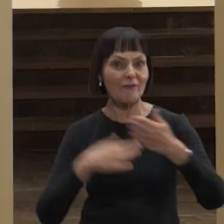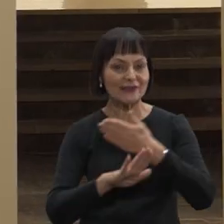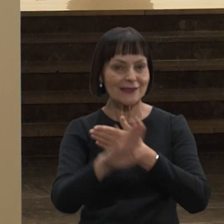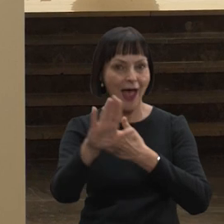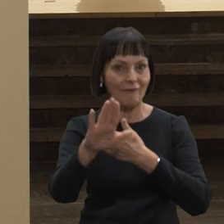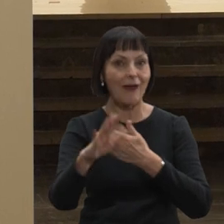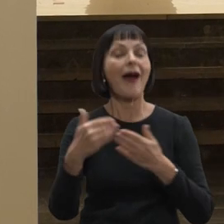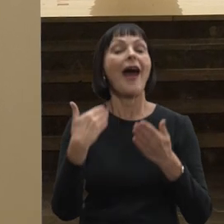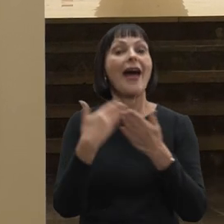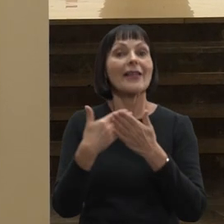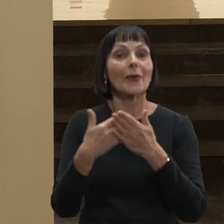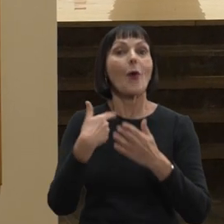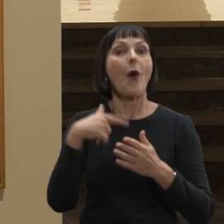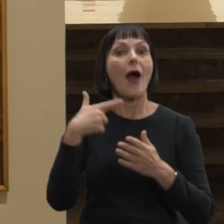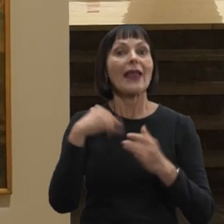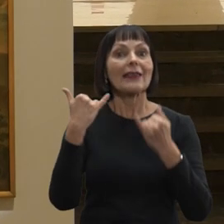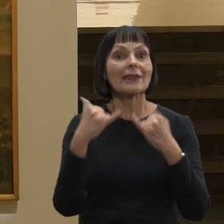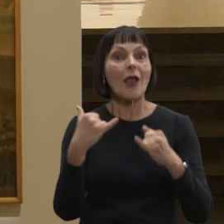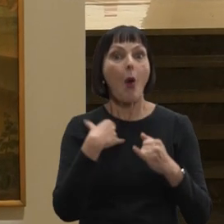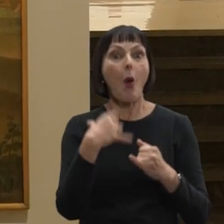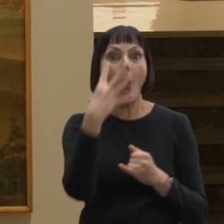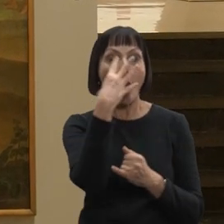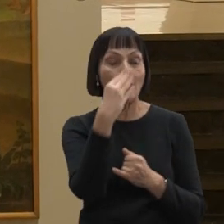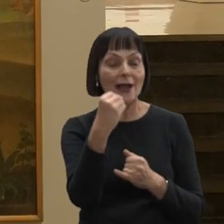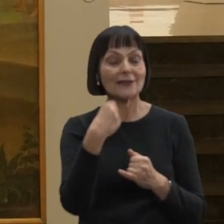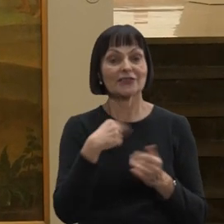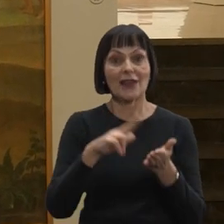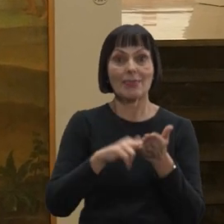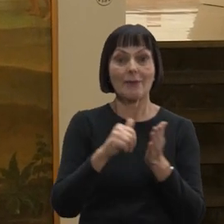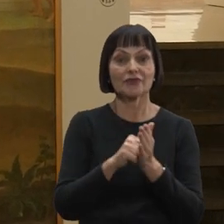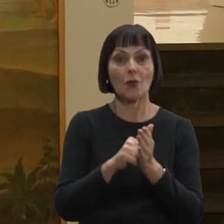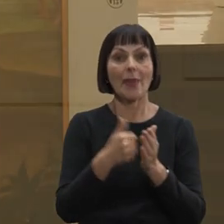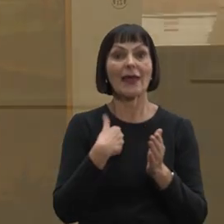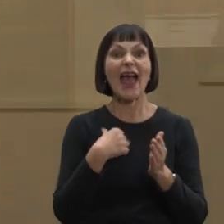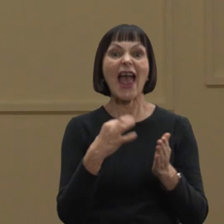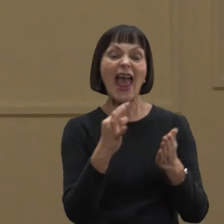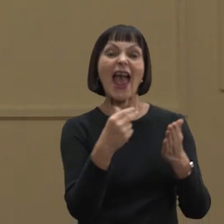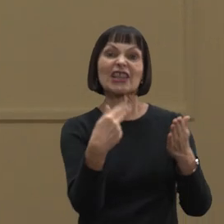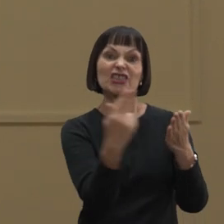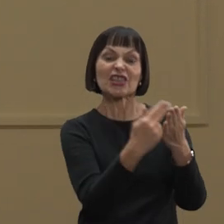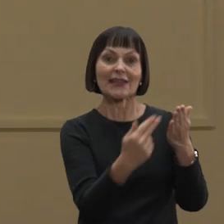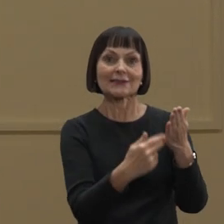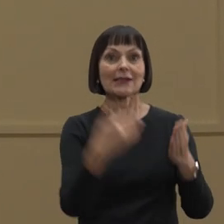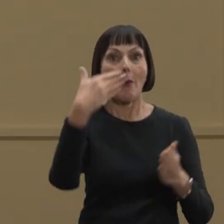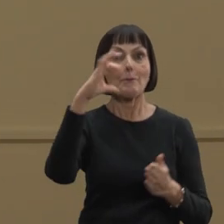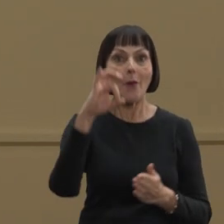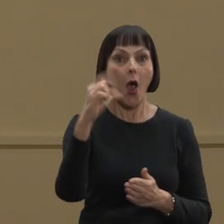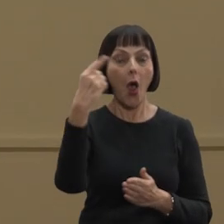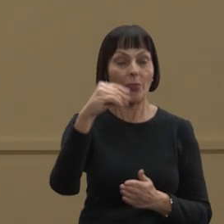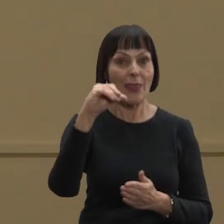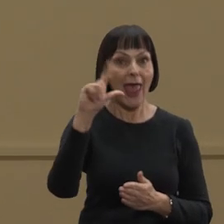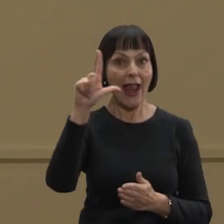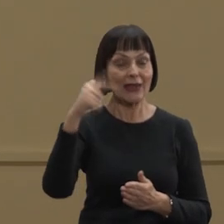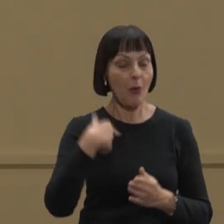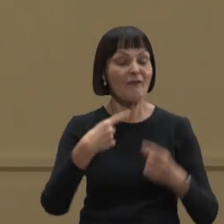ekspozycji, niektóre dzieła tutaj znajdujące się, czyli tak zwane szkice malarskie, tak zwane modelli,